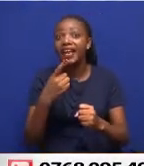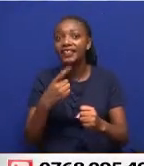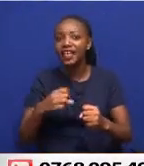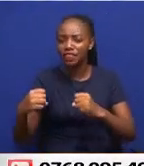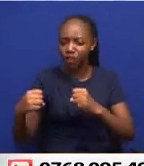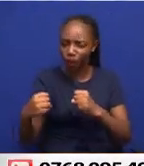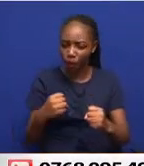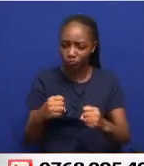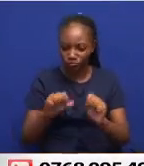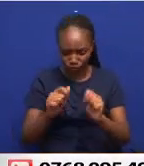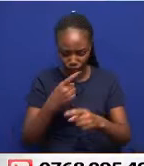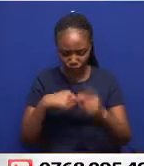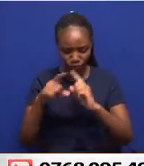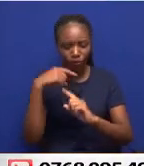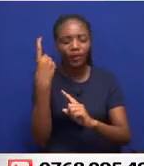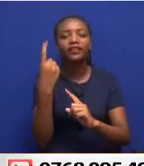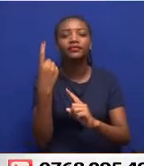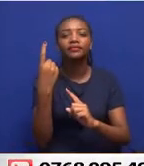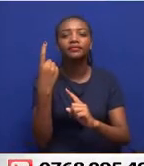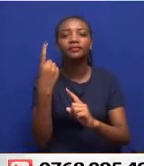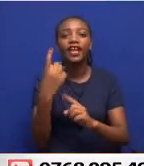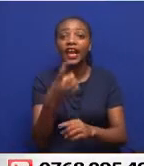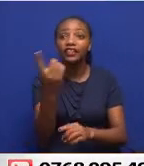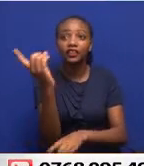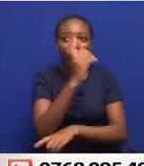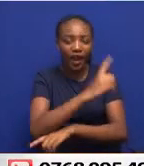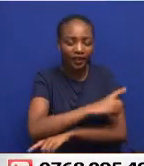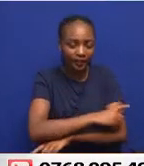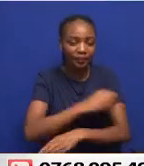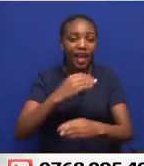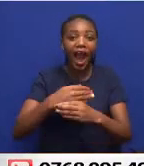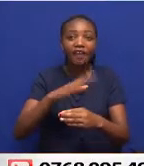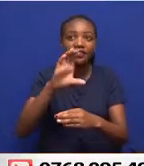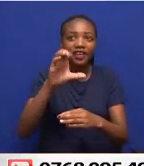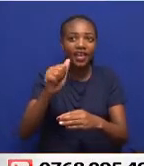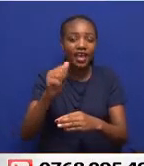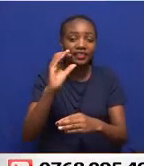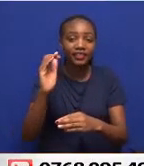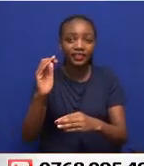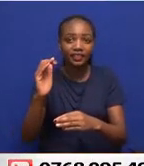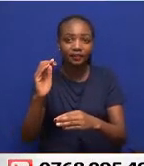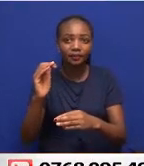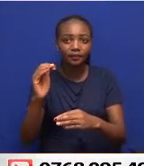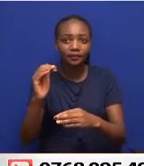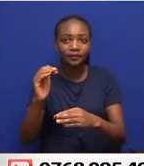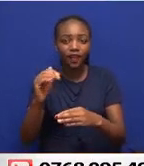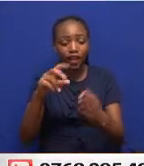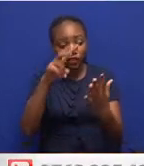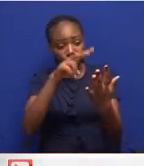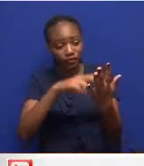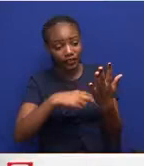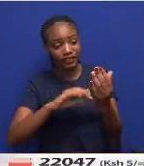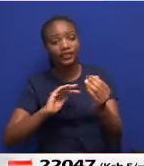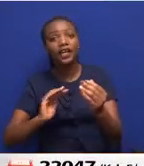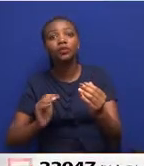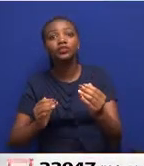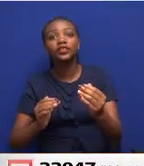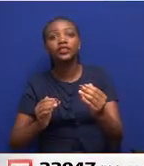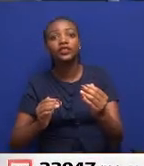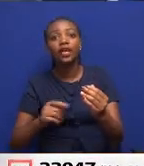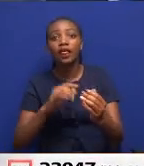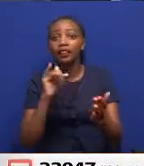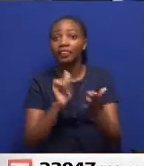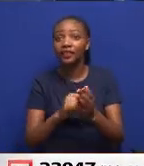won. Ikiwa ni siku moja tu baada ya tume ya EACC kuainisha kaunti, taasisi na wizara ambazo ni